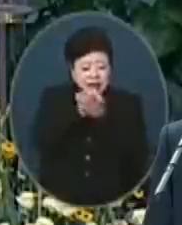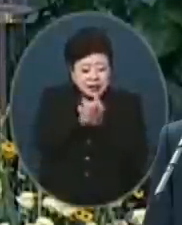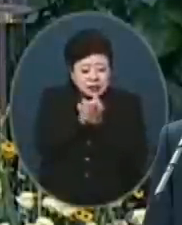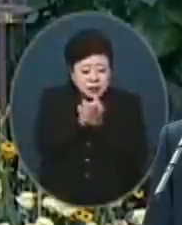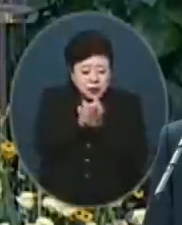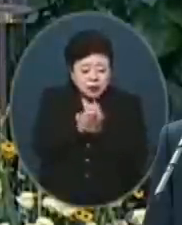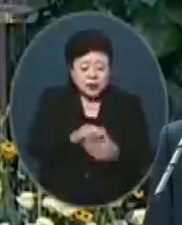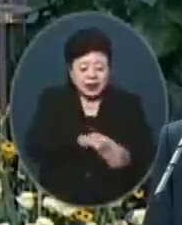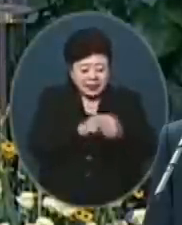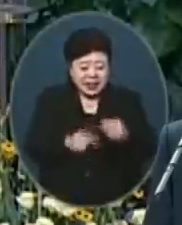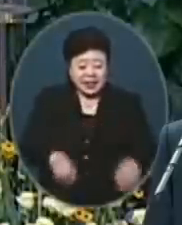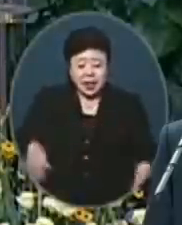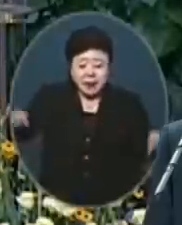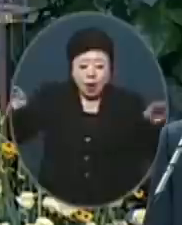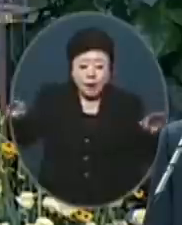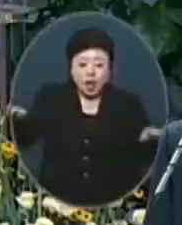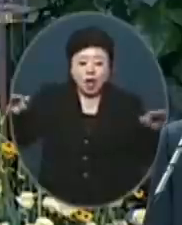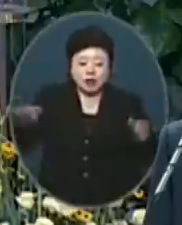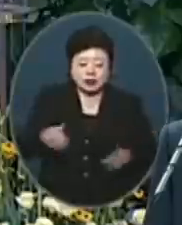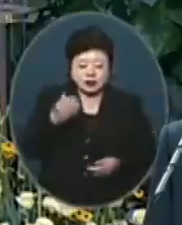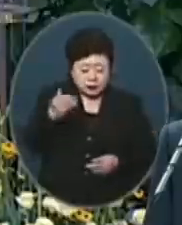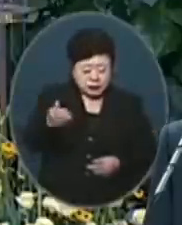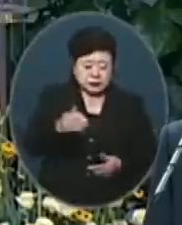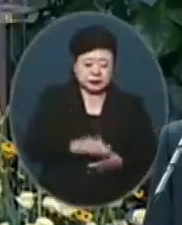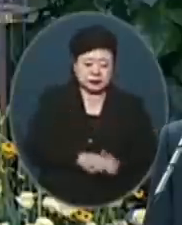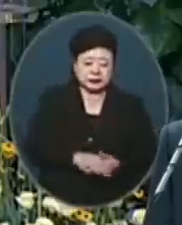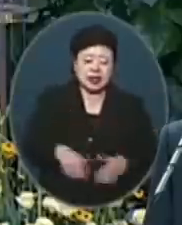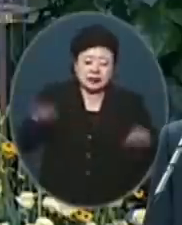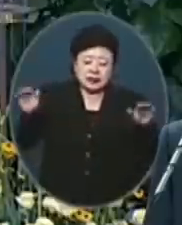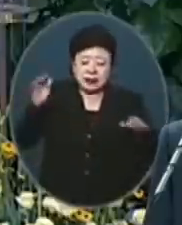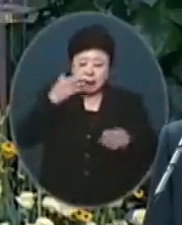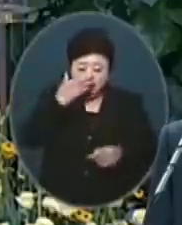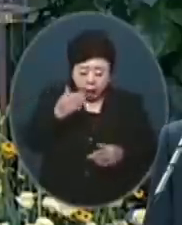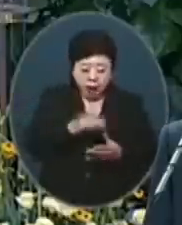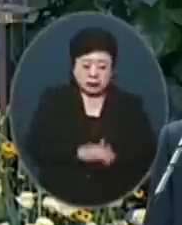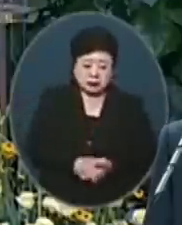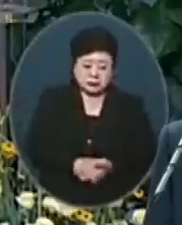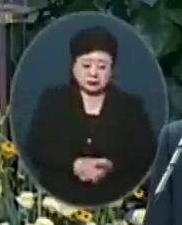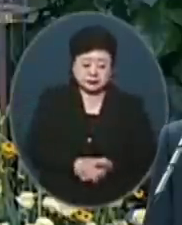기도의 날개를 펴면 여러분은 날 수 있습니다.